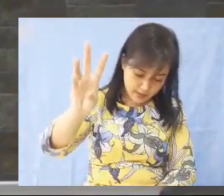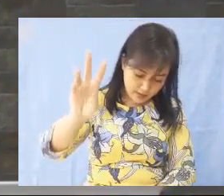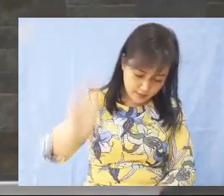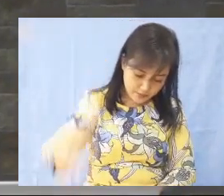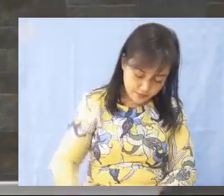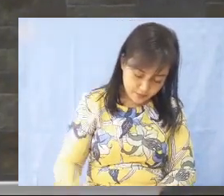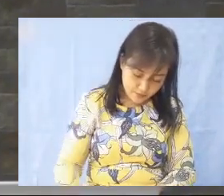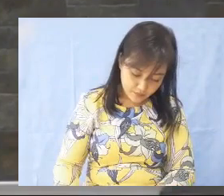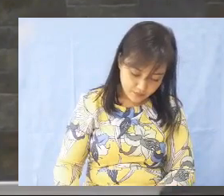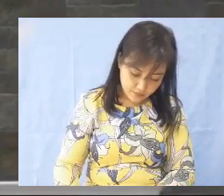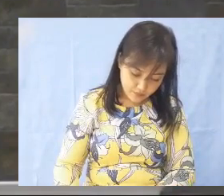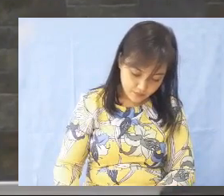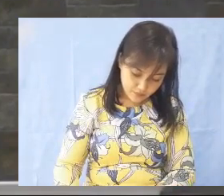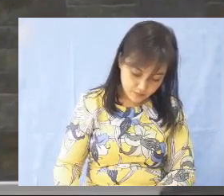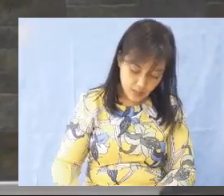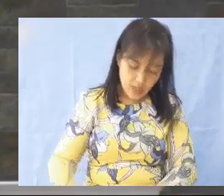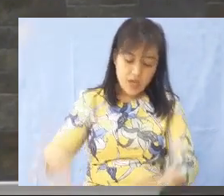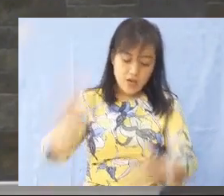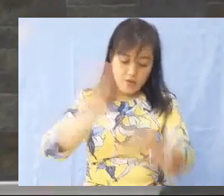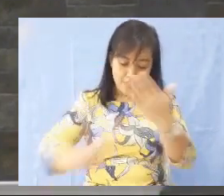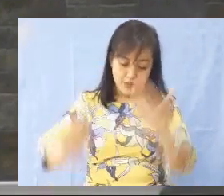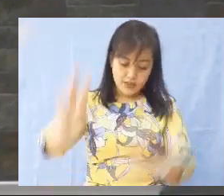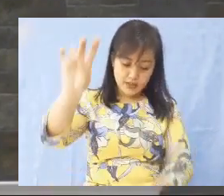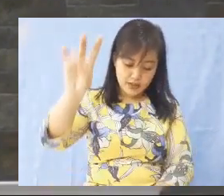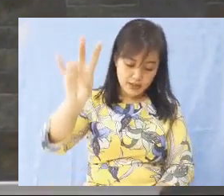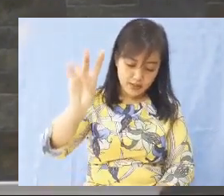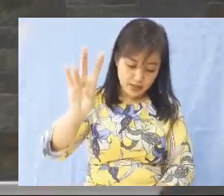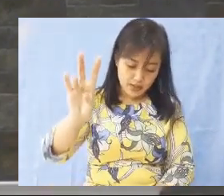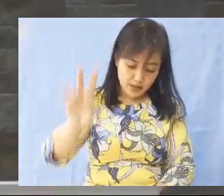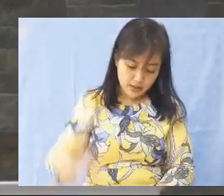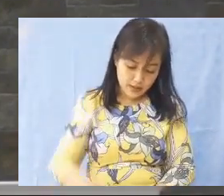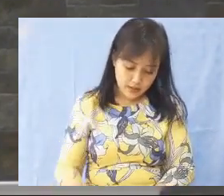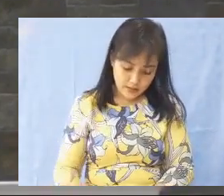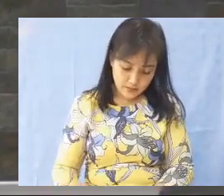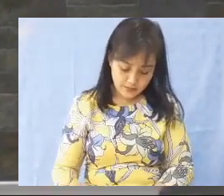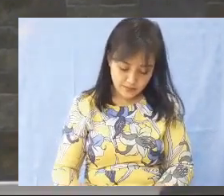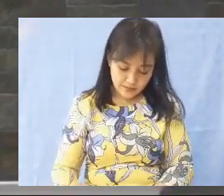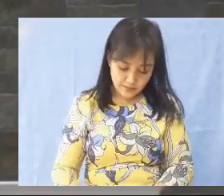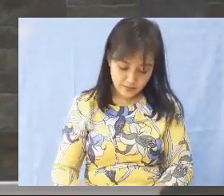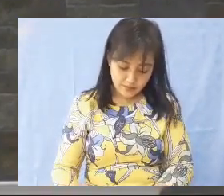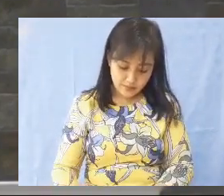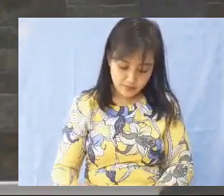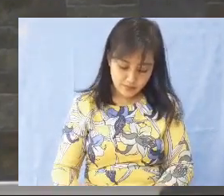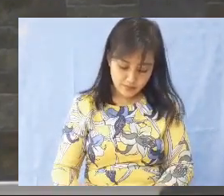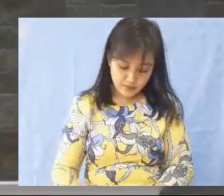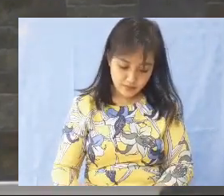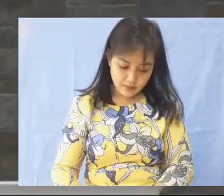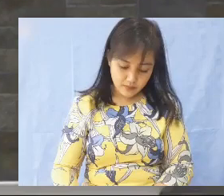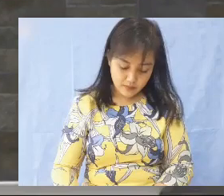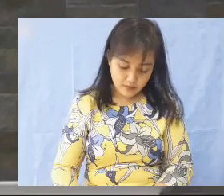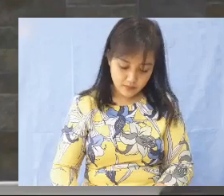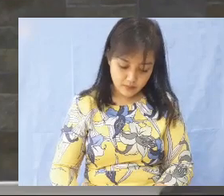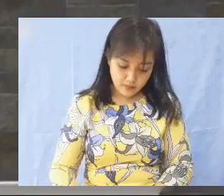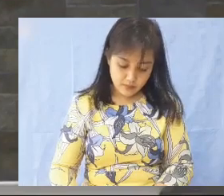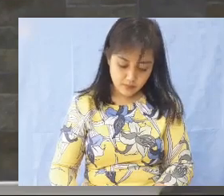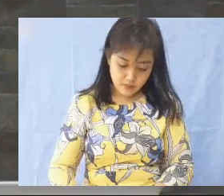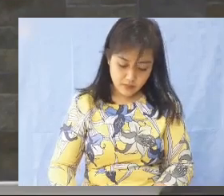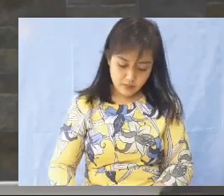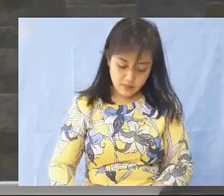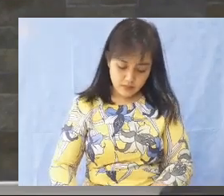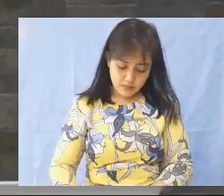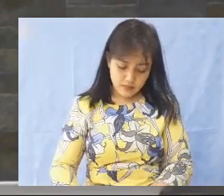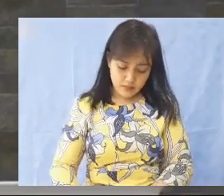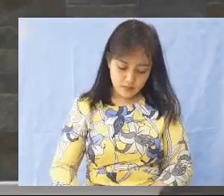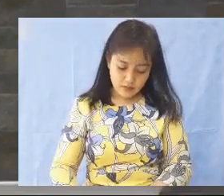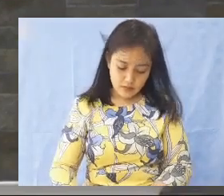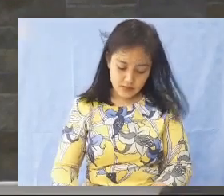forever, even the Spirit of Truth, whom the world cannot receive, because it seeth Him not, neither knoweth Him, but ye know Him, for